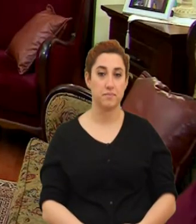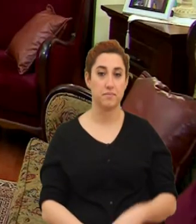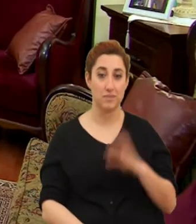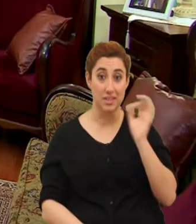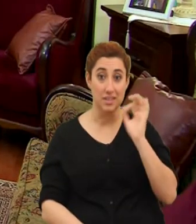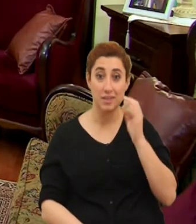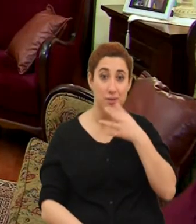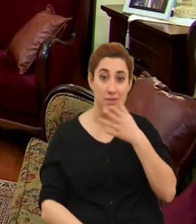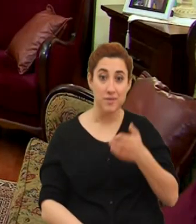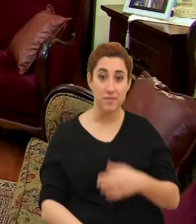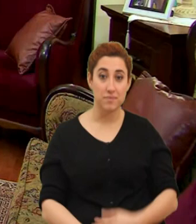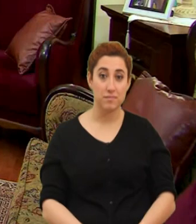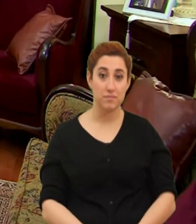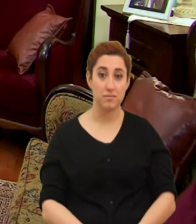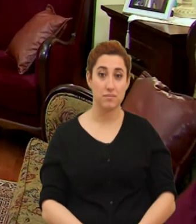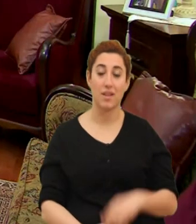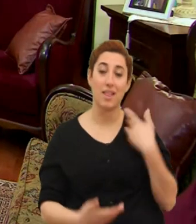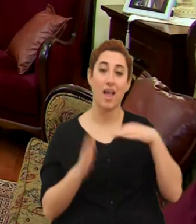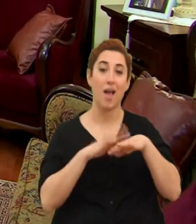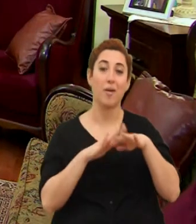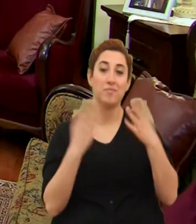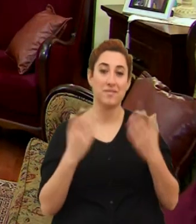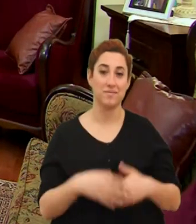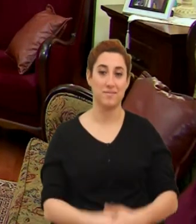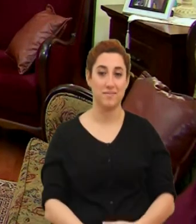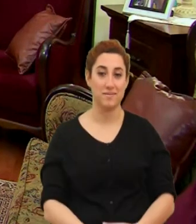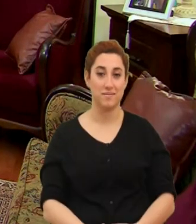Ne gülüyorsun lan? Ne yapayım?